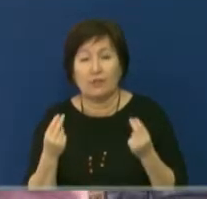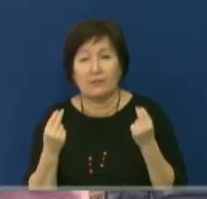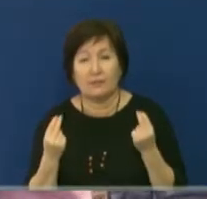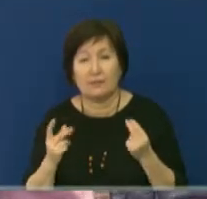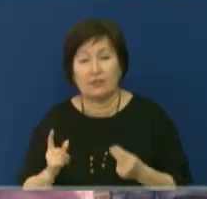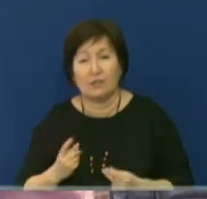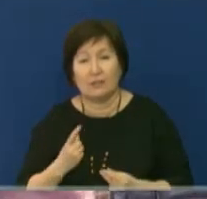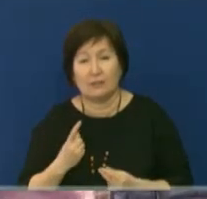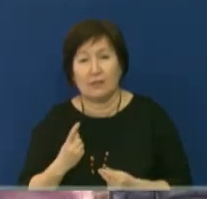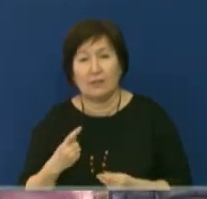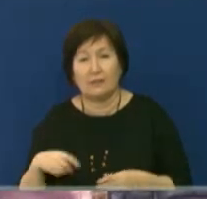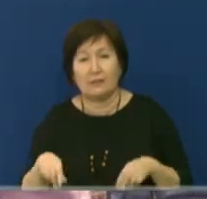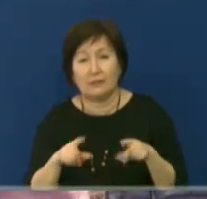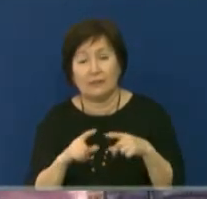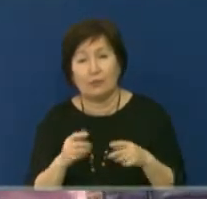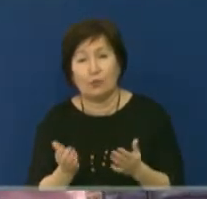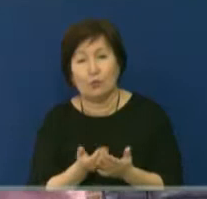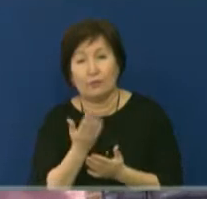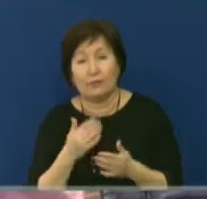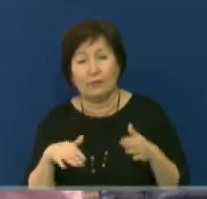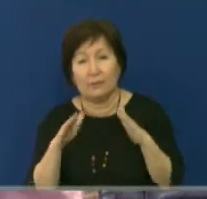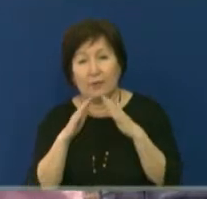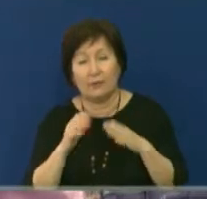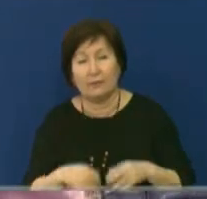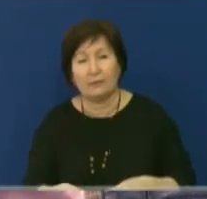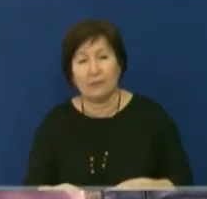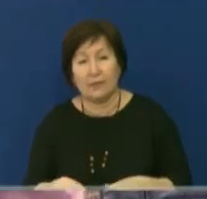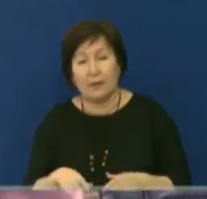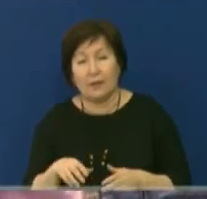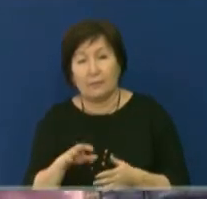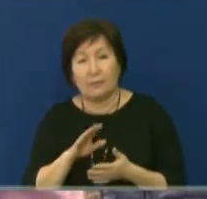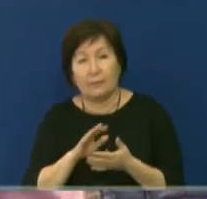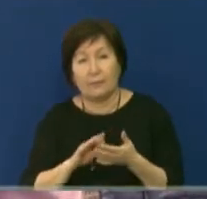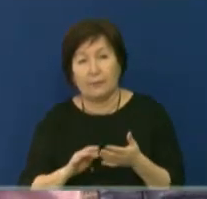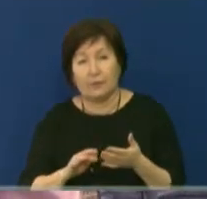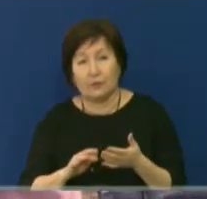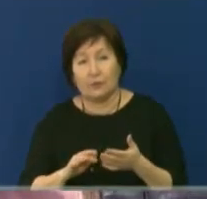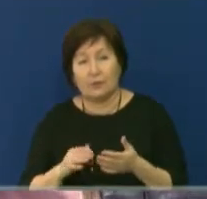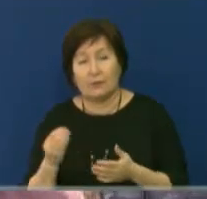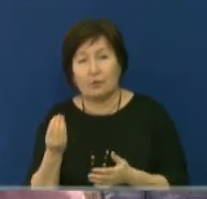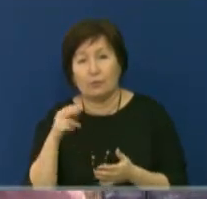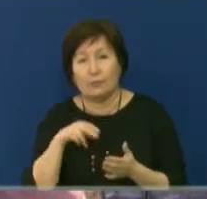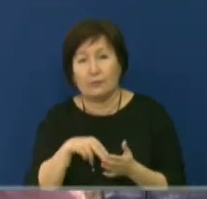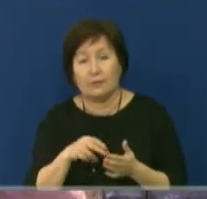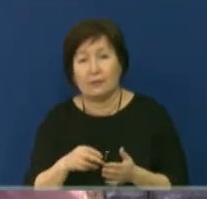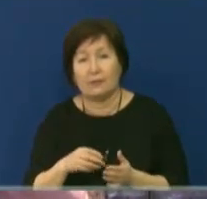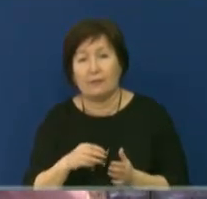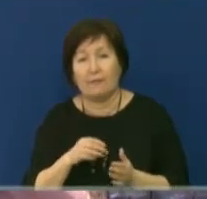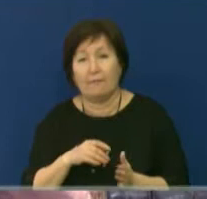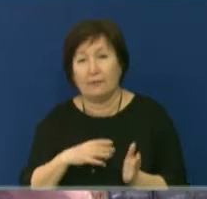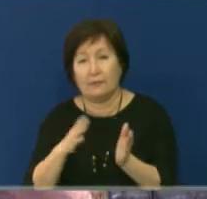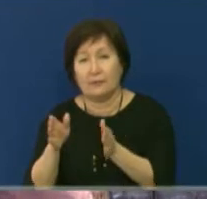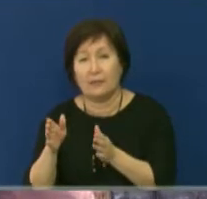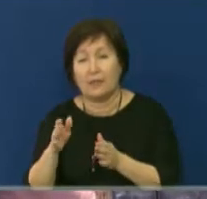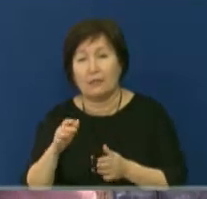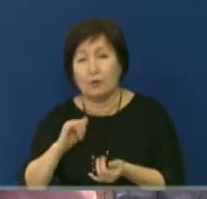дома. И продолжение живой изгороди вот по улице Либаева на выезде на Узкаменогорскую трассу. Здесь мы тоже